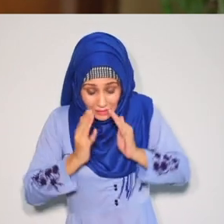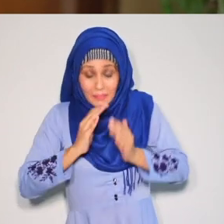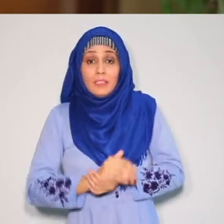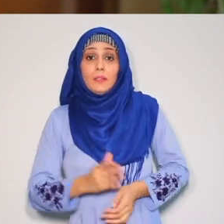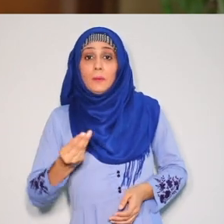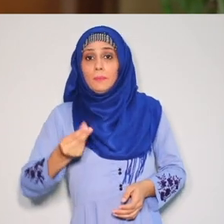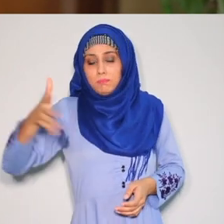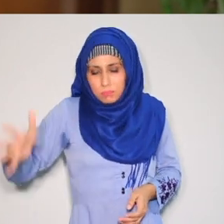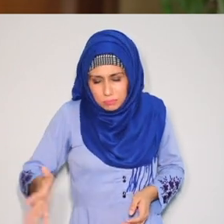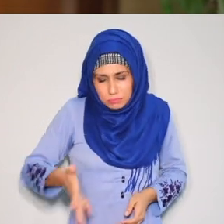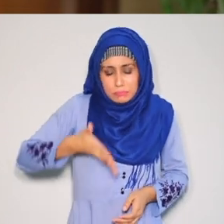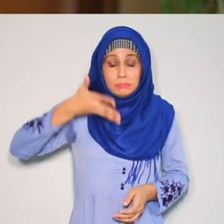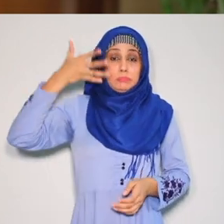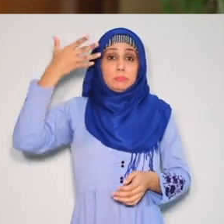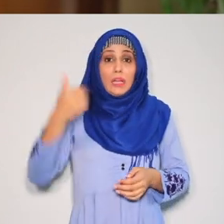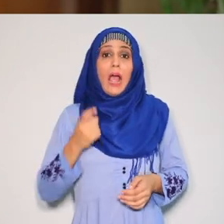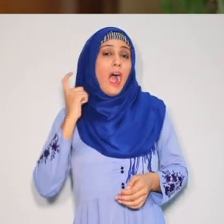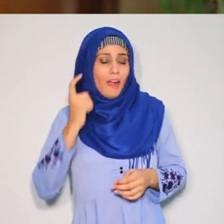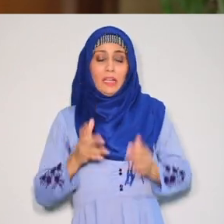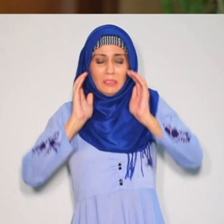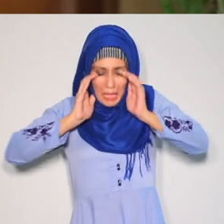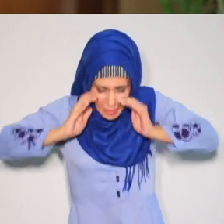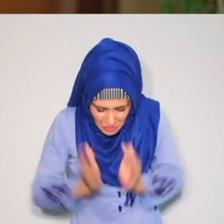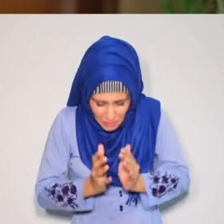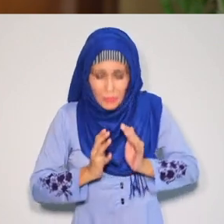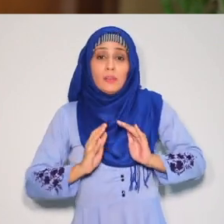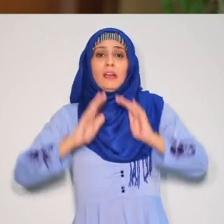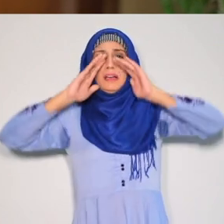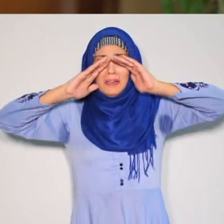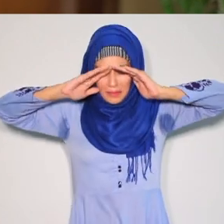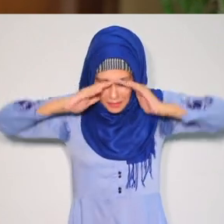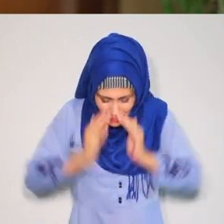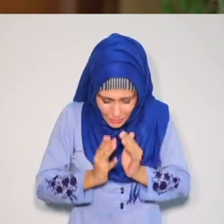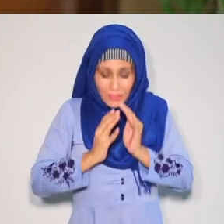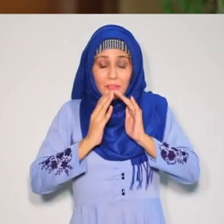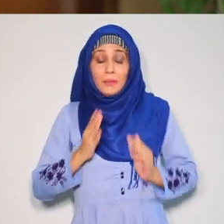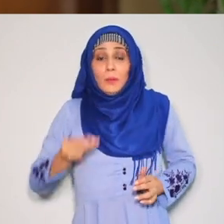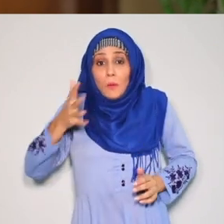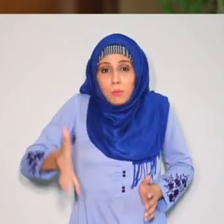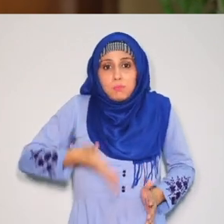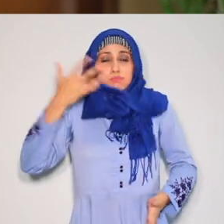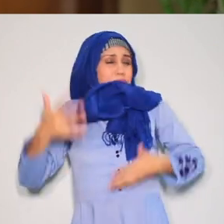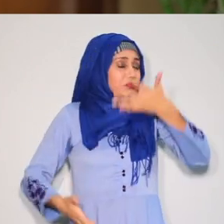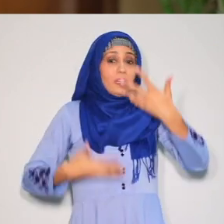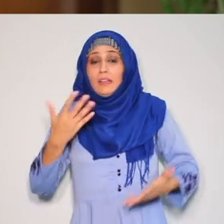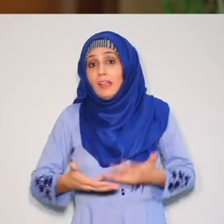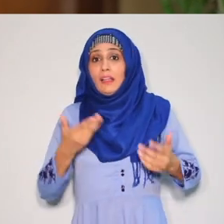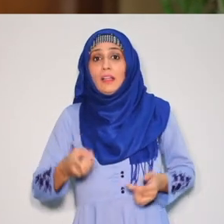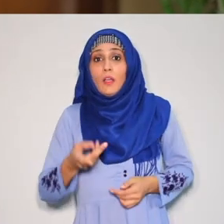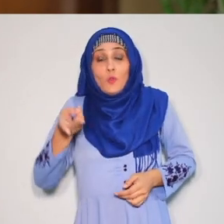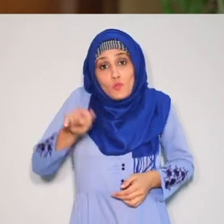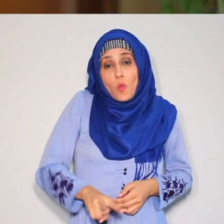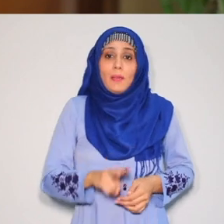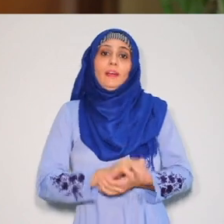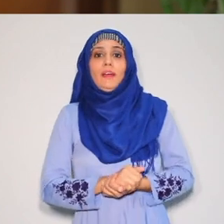अच्छू बोलते बोलते उसे जोर की छींक आई। अच्छू अच्छू उसे